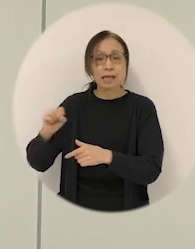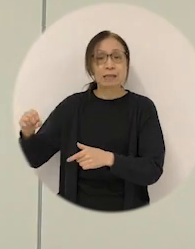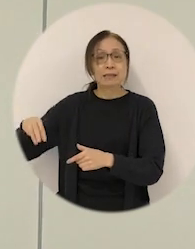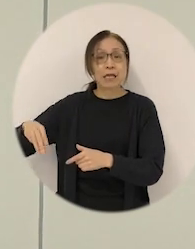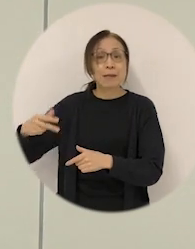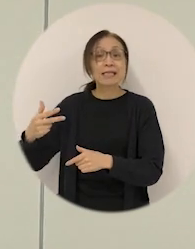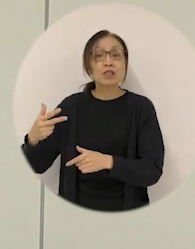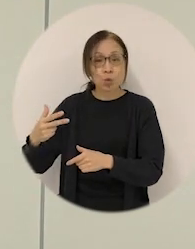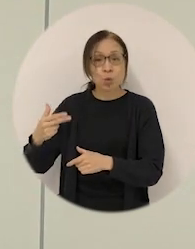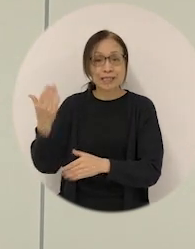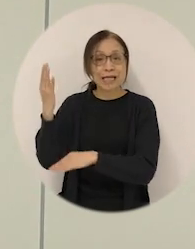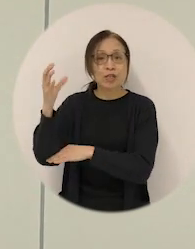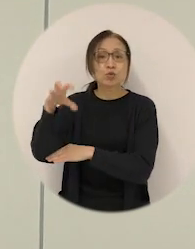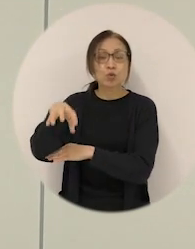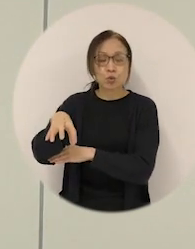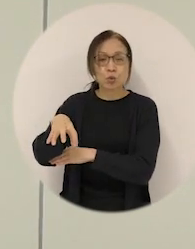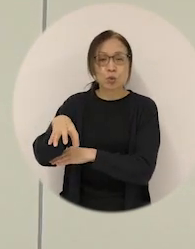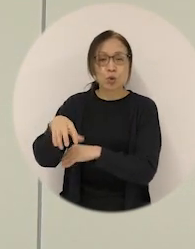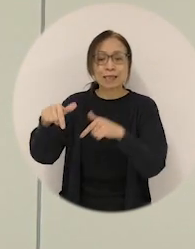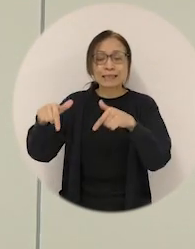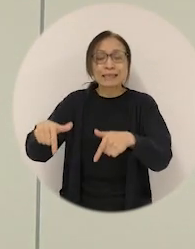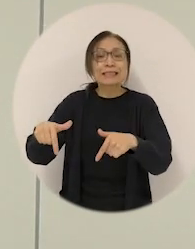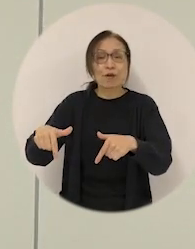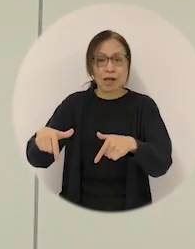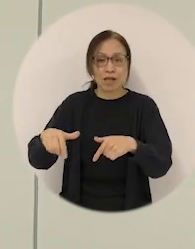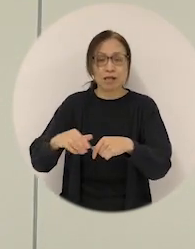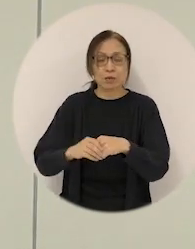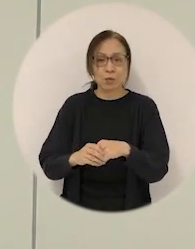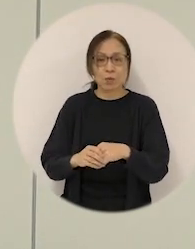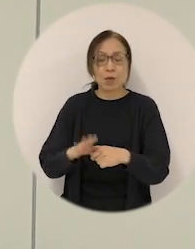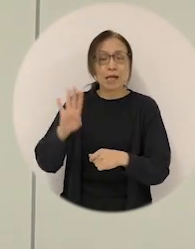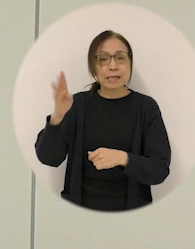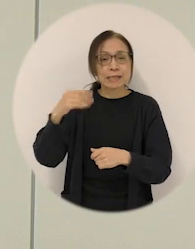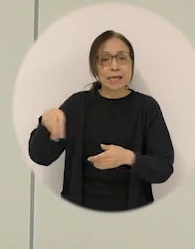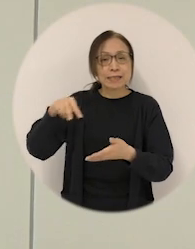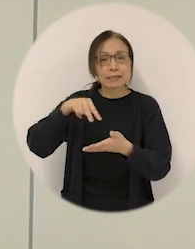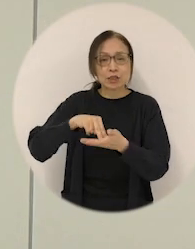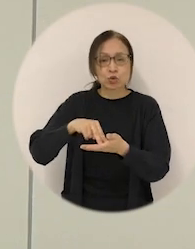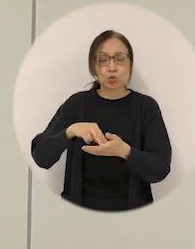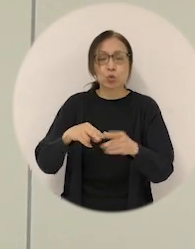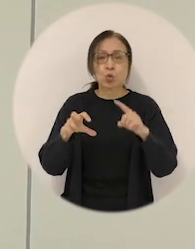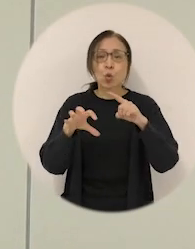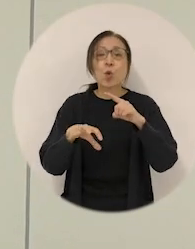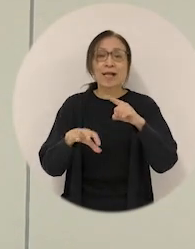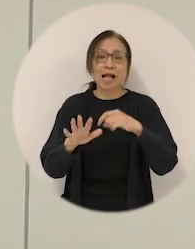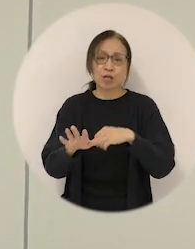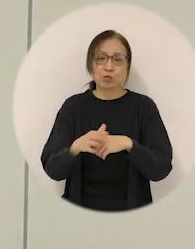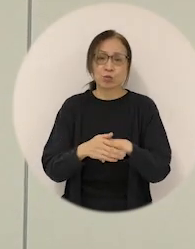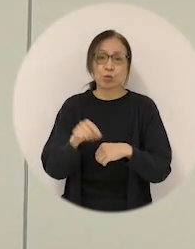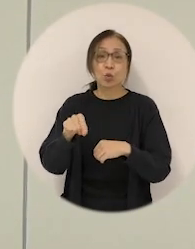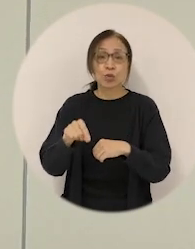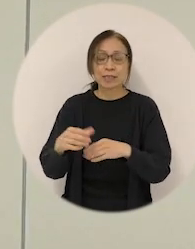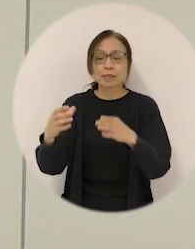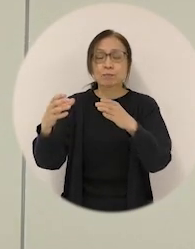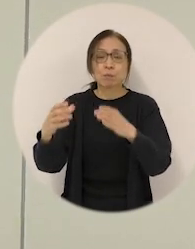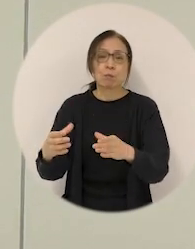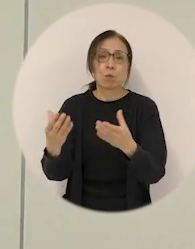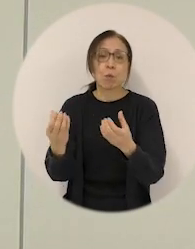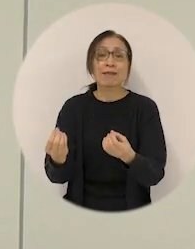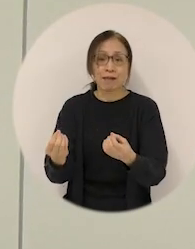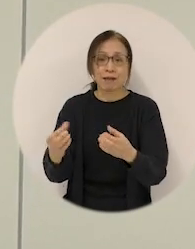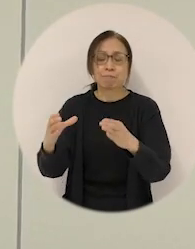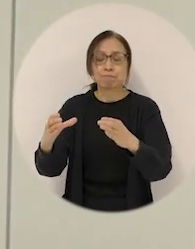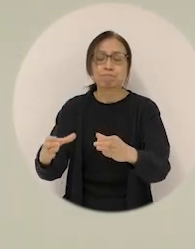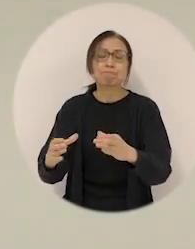挟みまして西側隣にですね県立公園がございまして、そちらの方にも設置済みでございます。